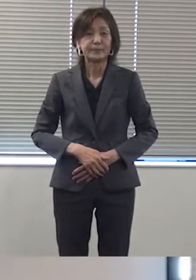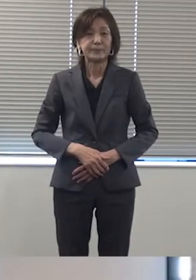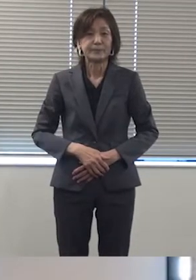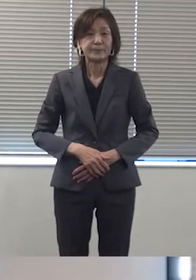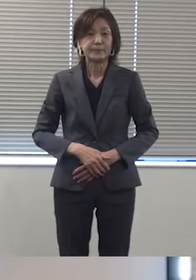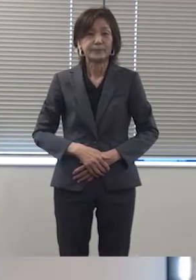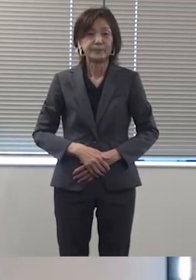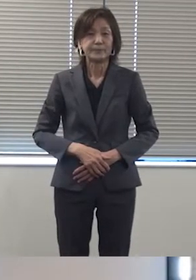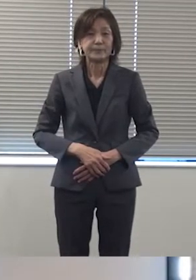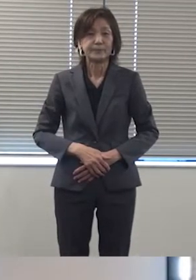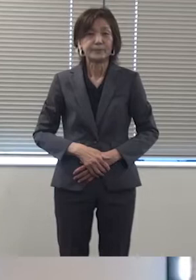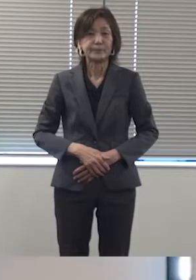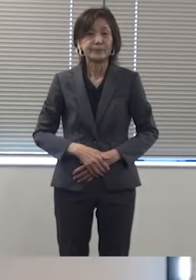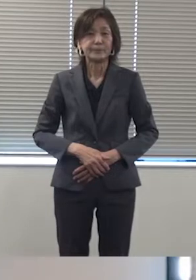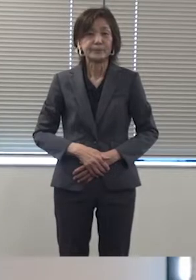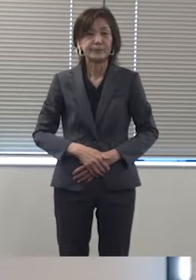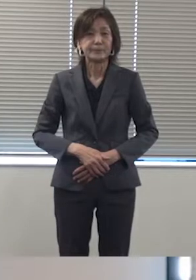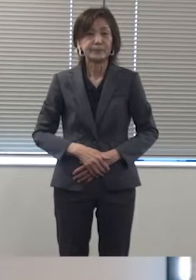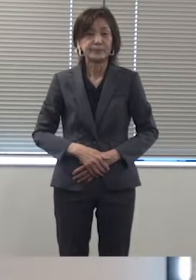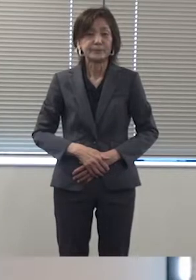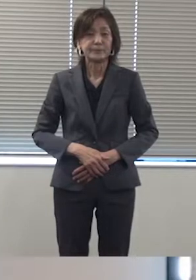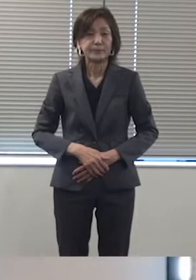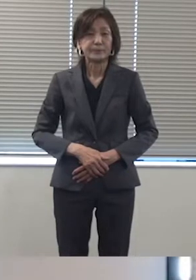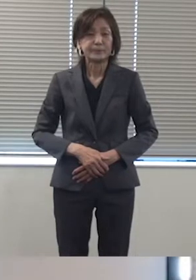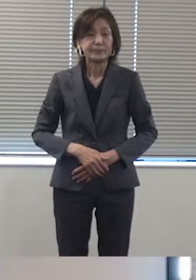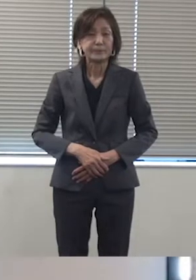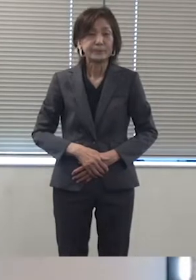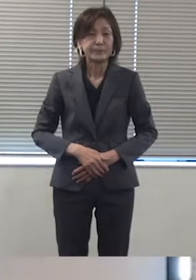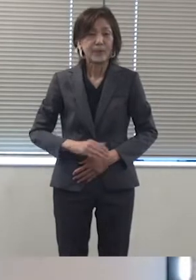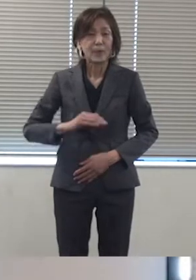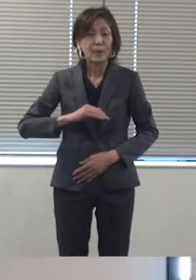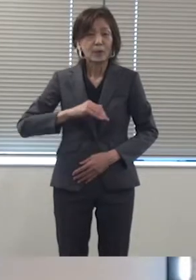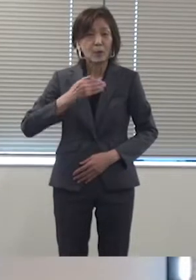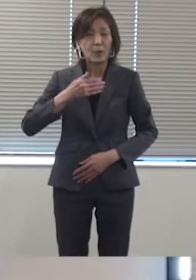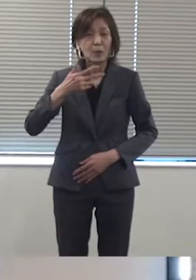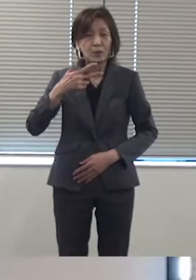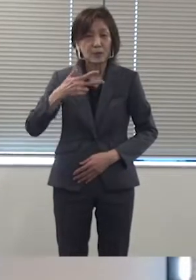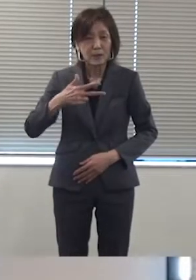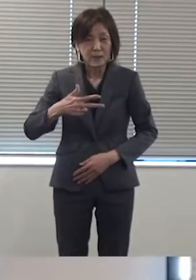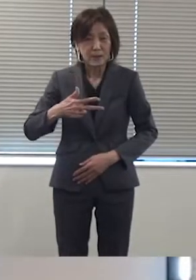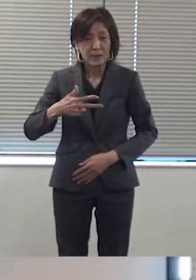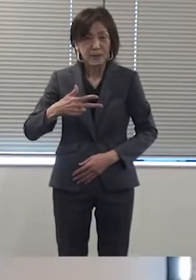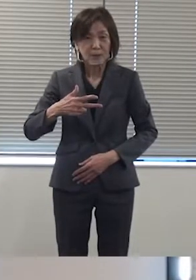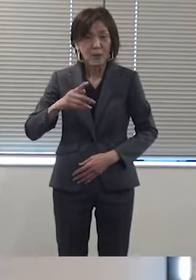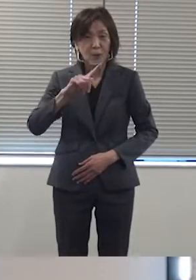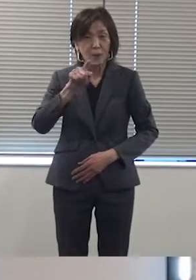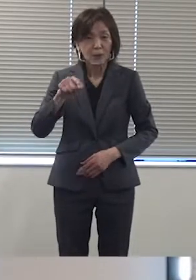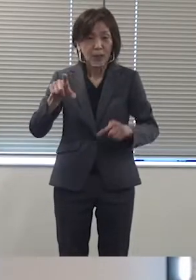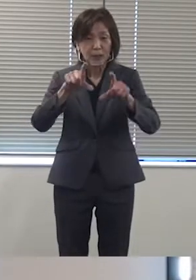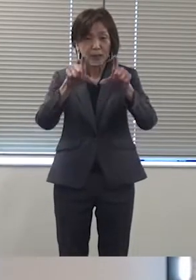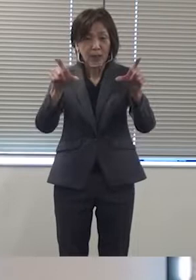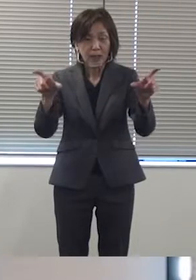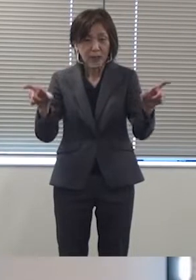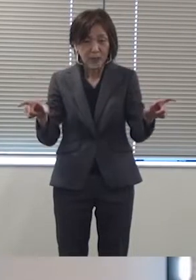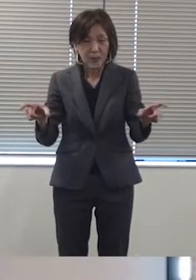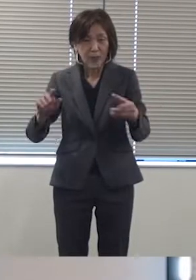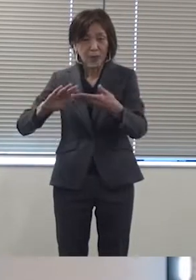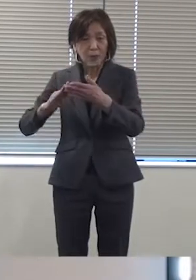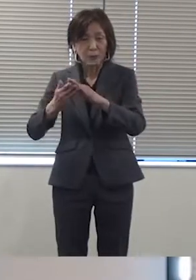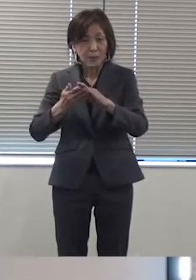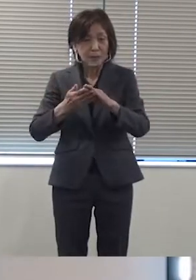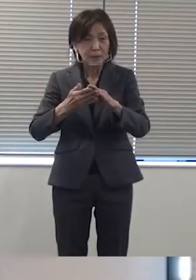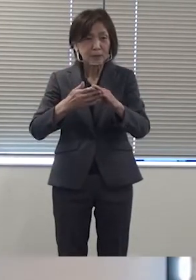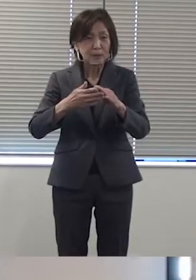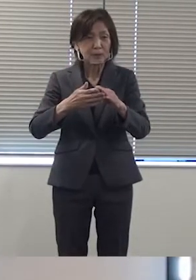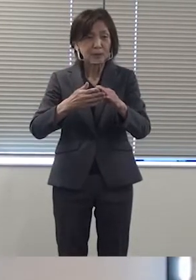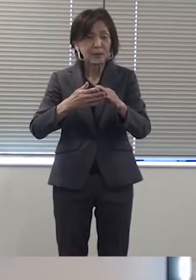いわゆる産後ケア、高知の場合は、高知県内のそれぞれの町、市町村から出てきて、来